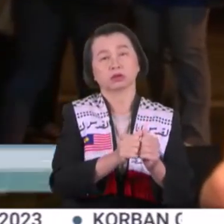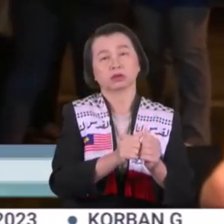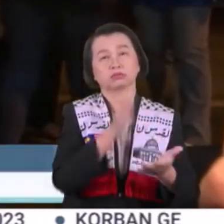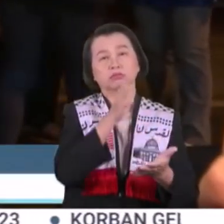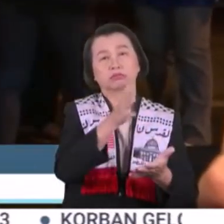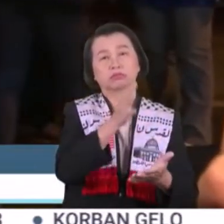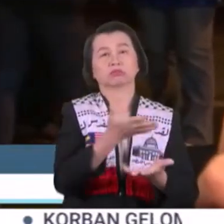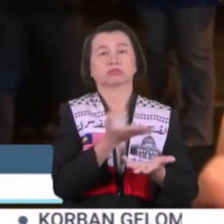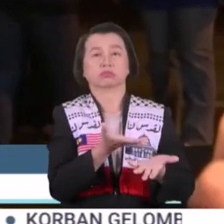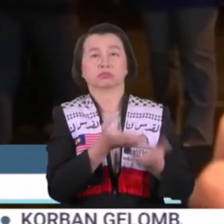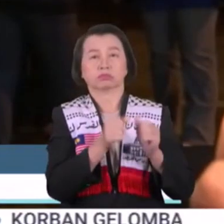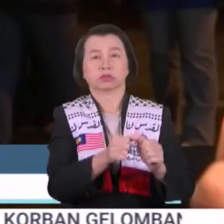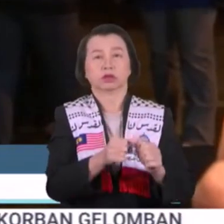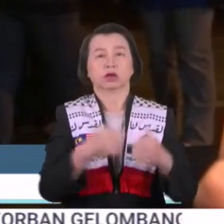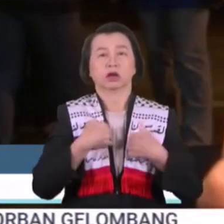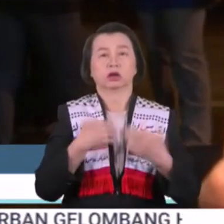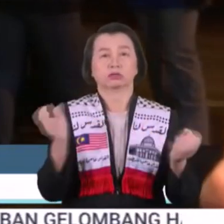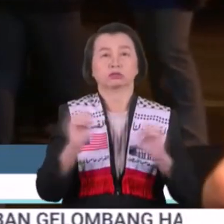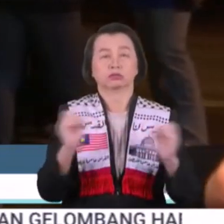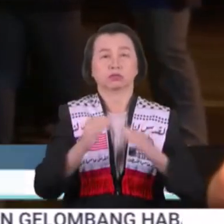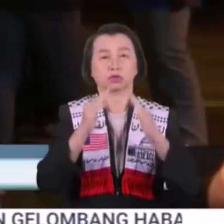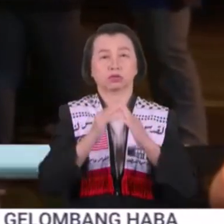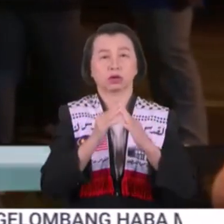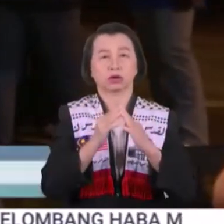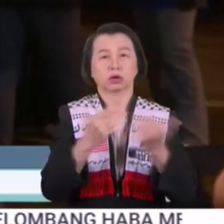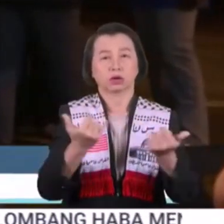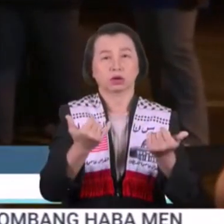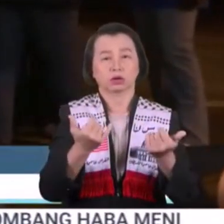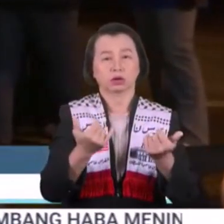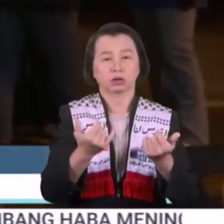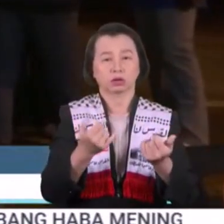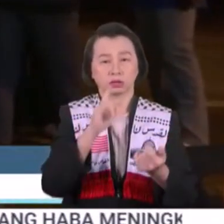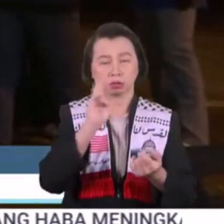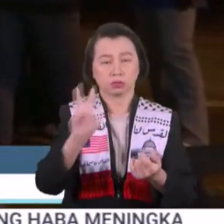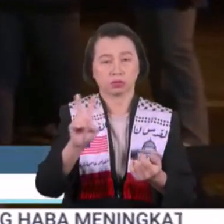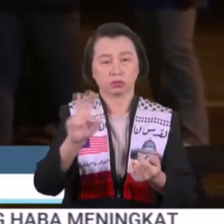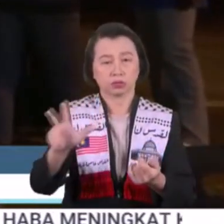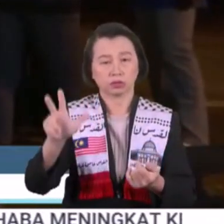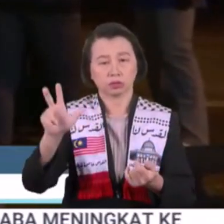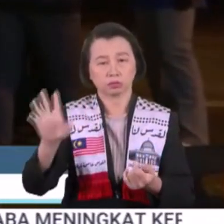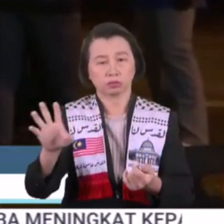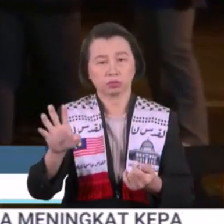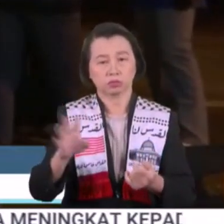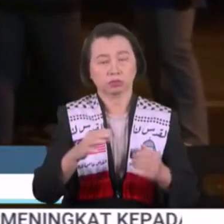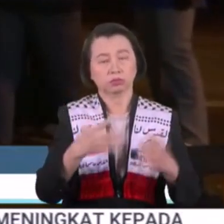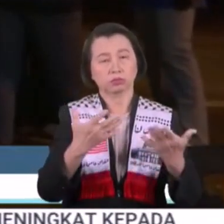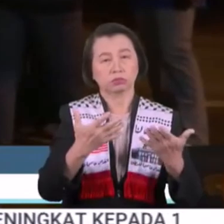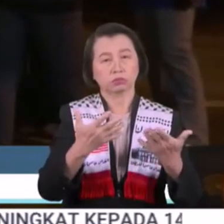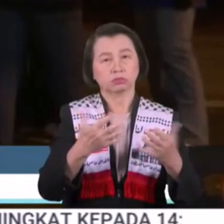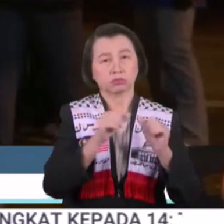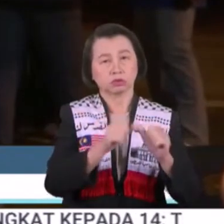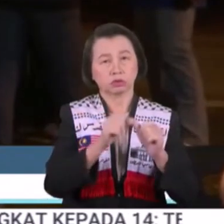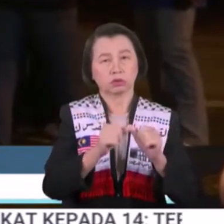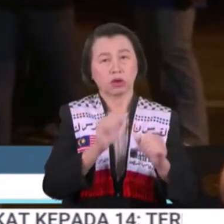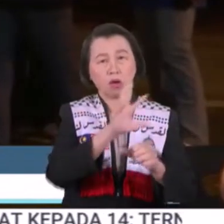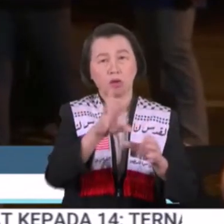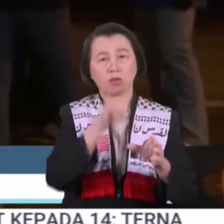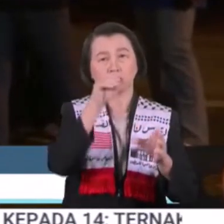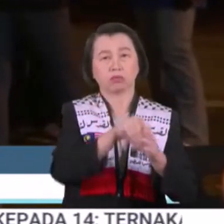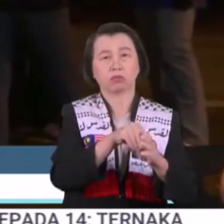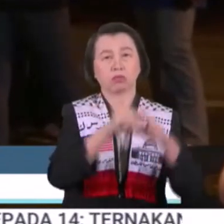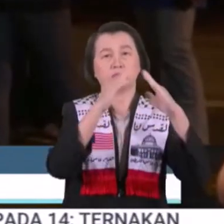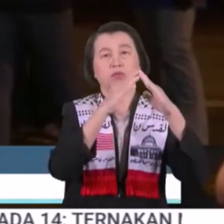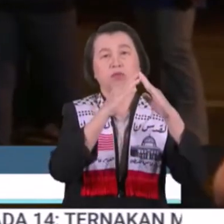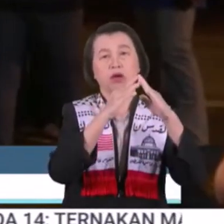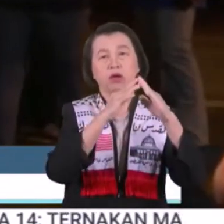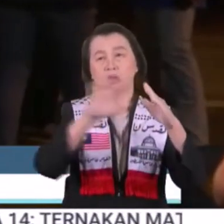rumah. Ada siapa satu rumah tu dua pasangnya keluar dua tiga kelaming anak-anak terpaksa tinggal dia satu bumbung